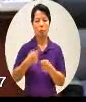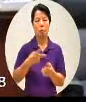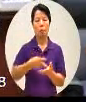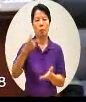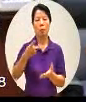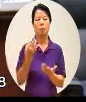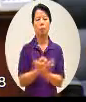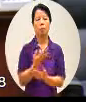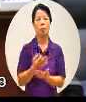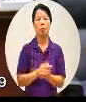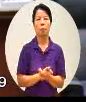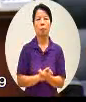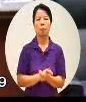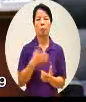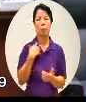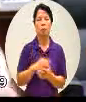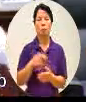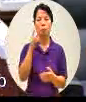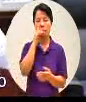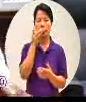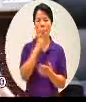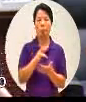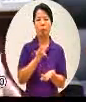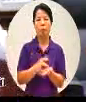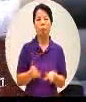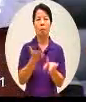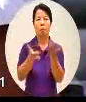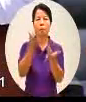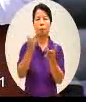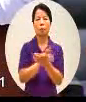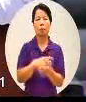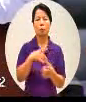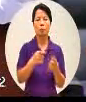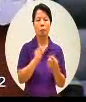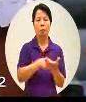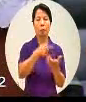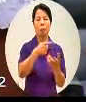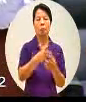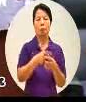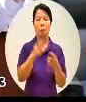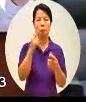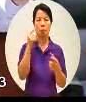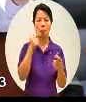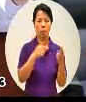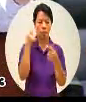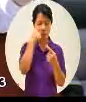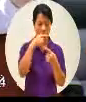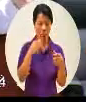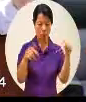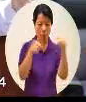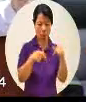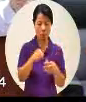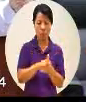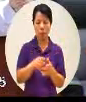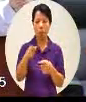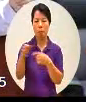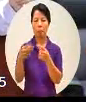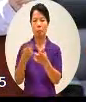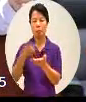不够？你戴澳新的检测，第一次检测到第二次检测，这中偌侪时间？半冬